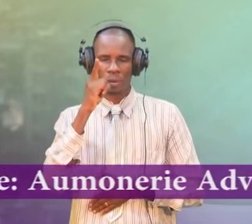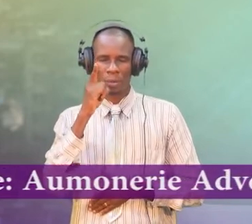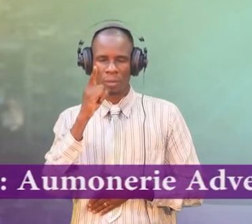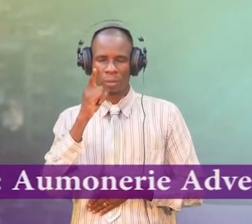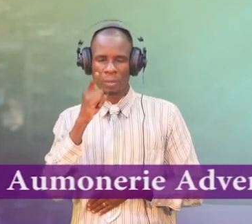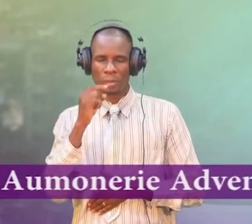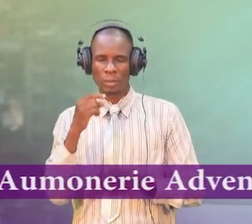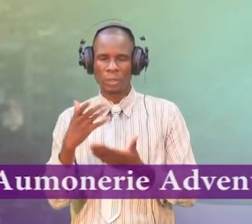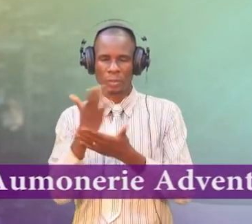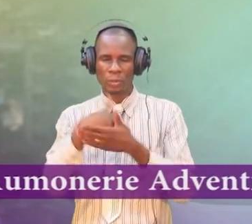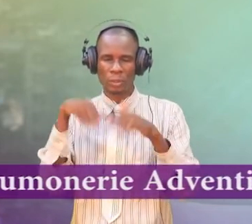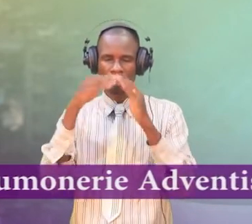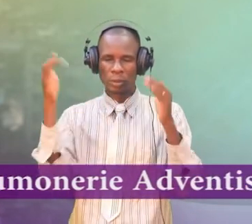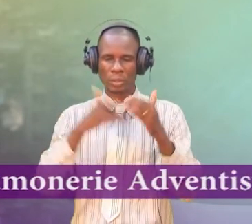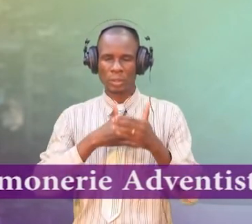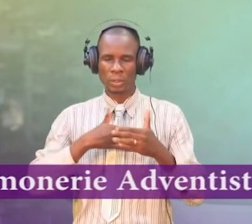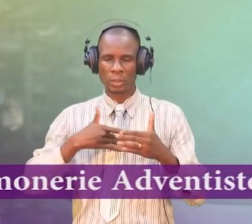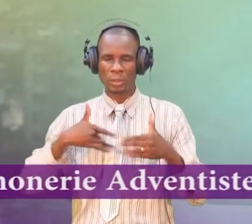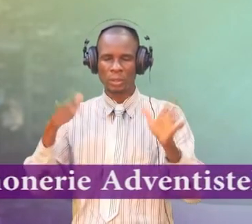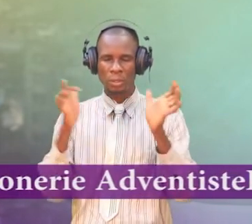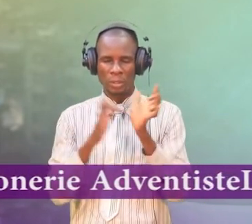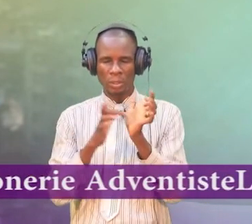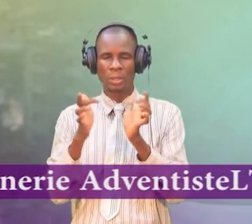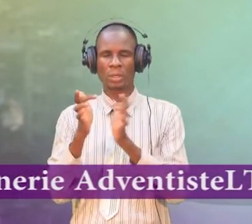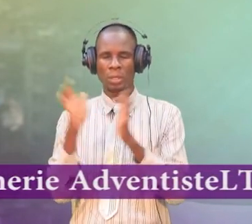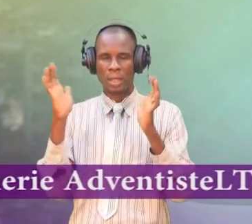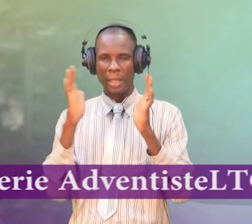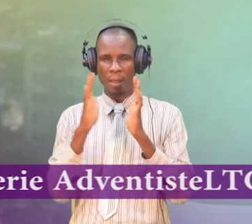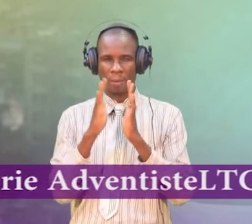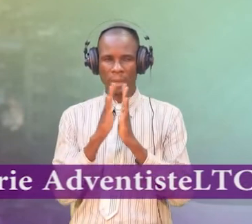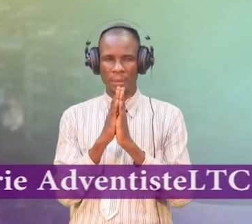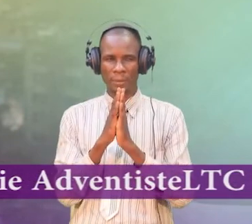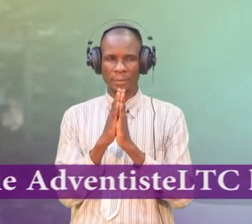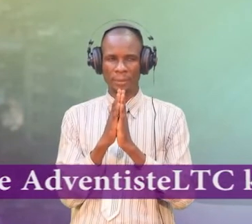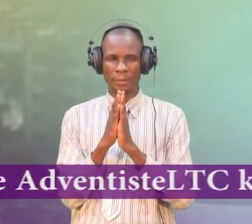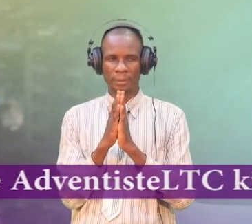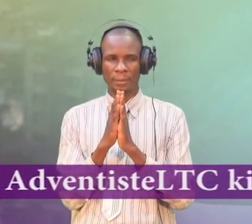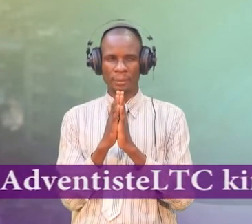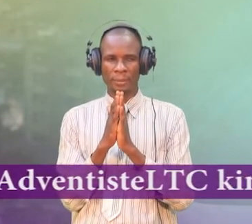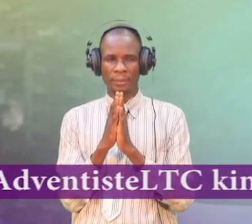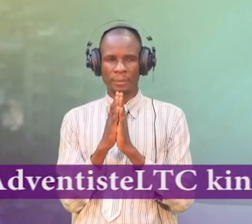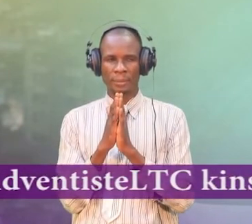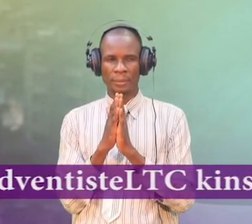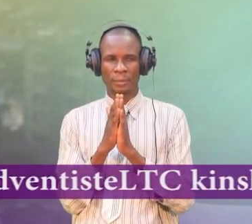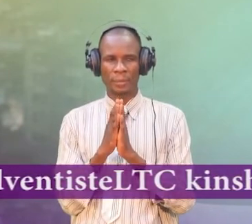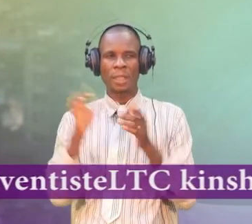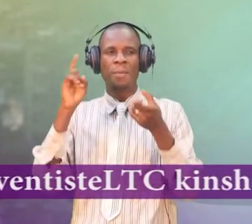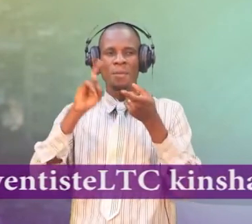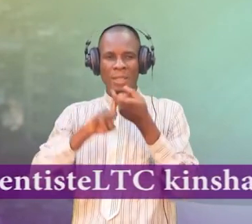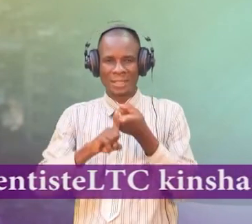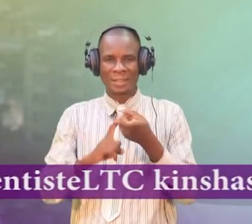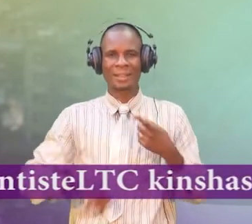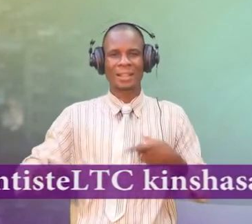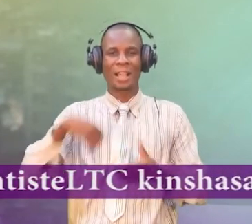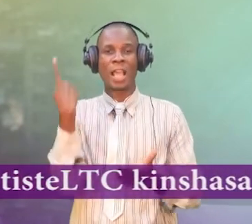yo nde tokokwa lobiko oyo, lobiko ezali ya yo. Matondi mingi nkolo mpo na kopesa biso ngolu na pokwa lelo, na